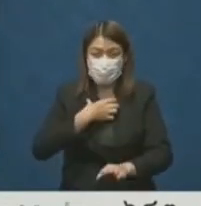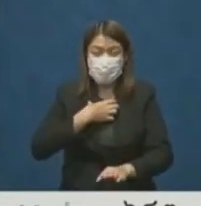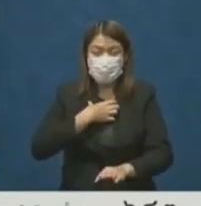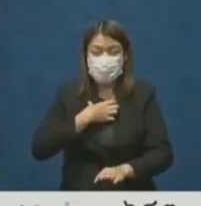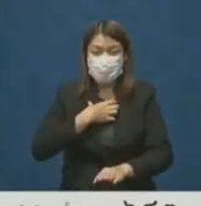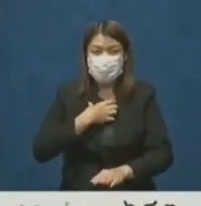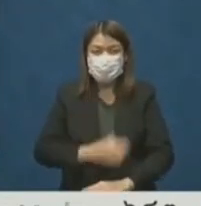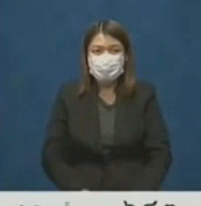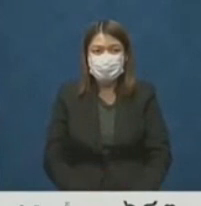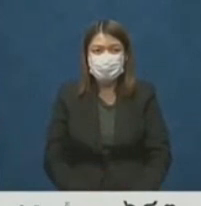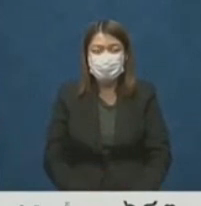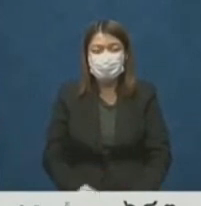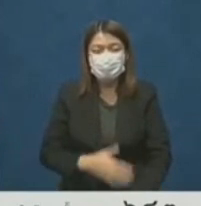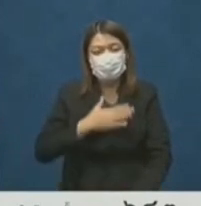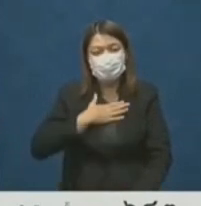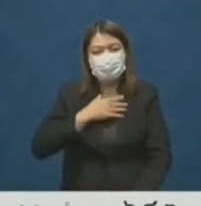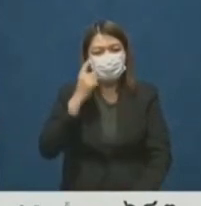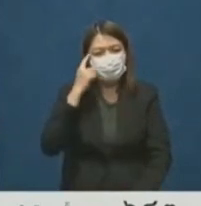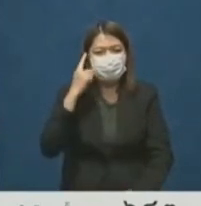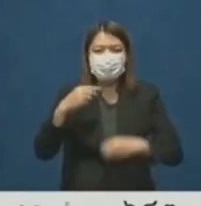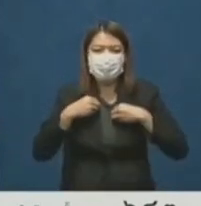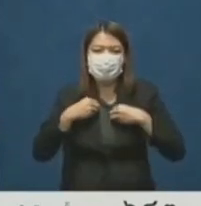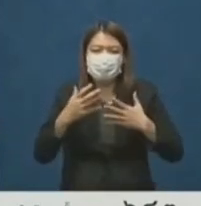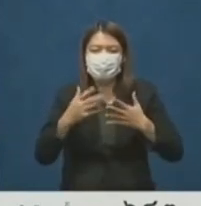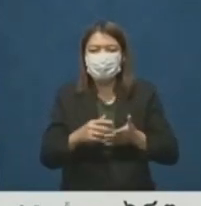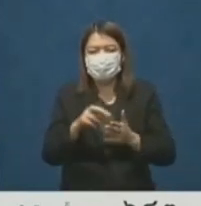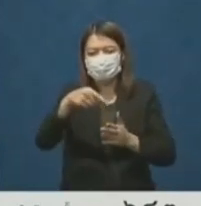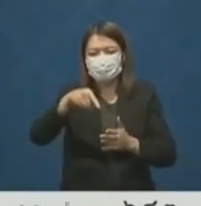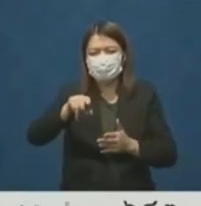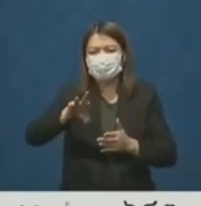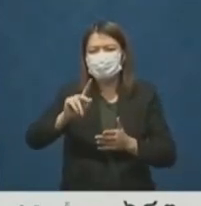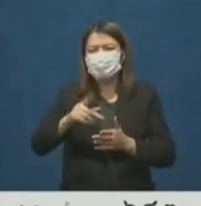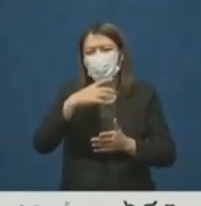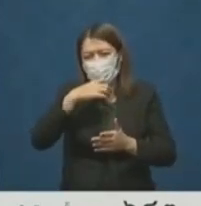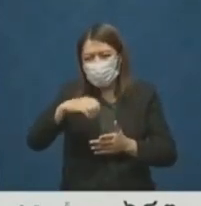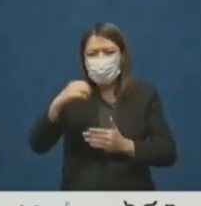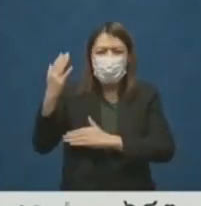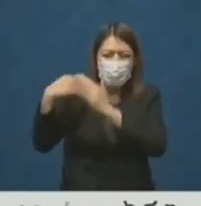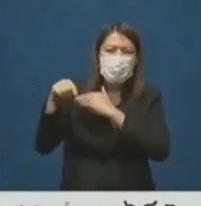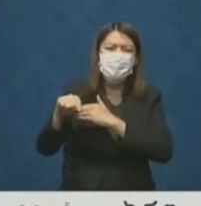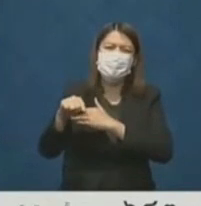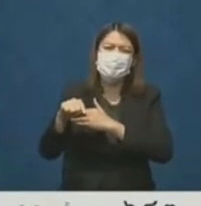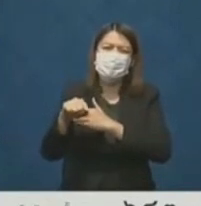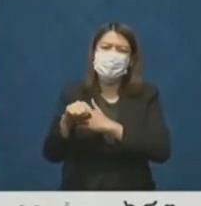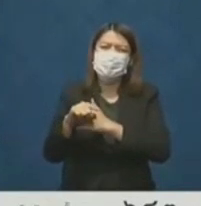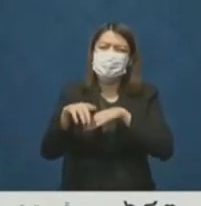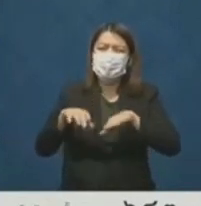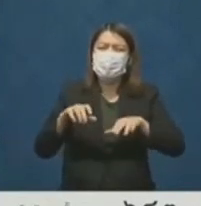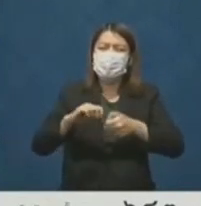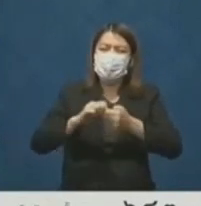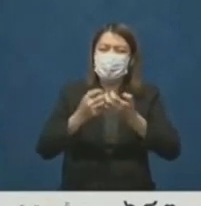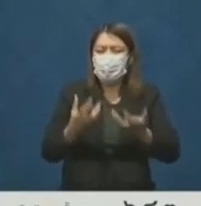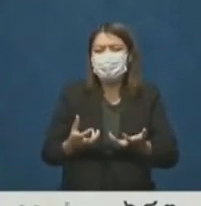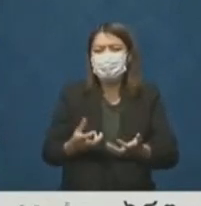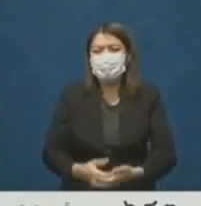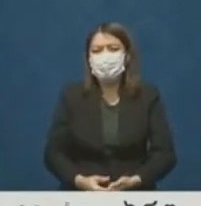บนี้หรือไม่ผมจึงไม่สามารถเห็นด้วยกับพรบการศึกษาที่ล้าหลังและสร้างภาระให้กับเด็กแบบนี้ได้ครับ